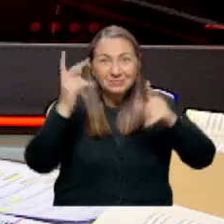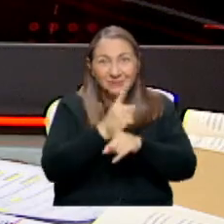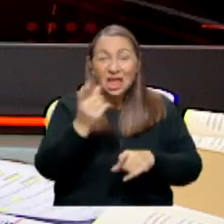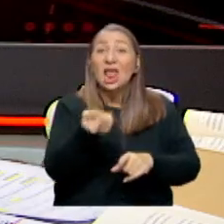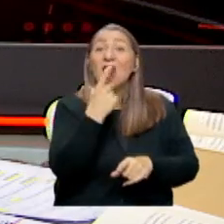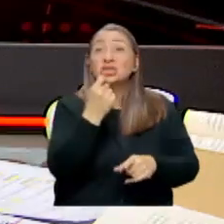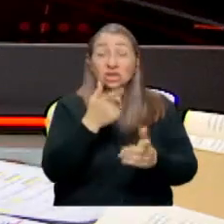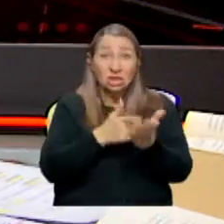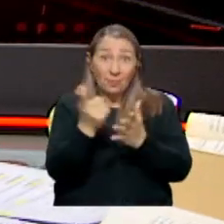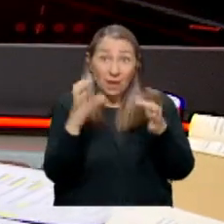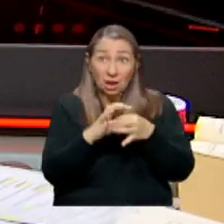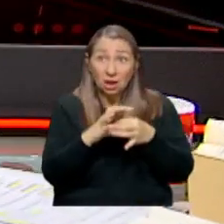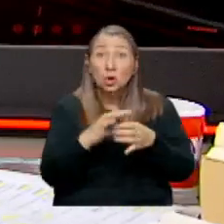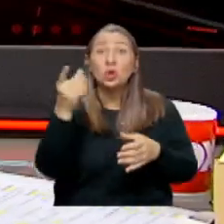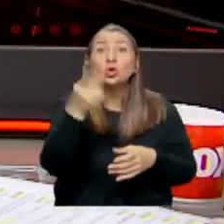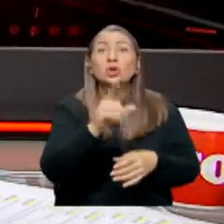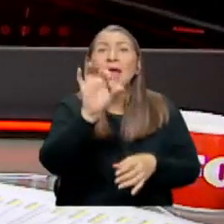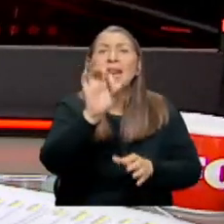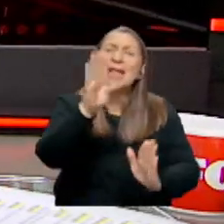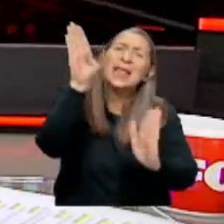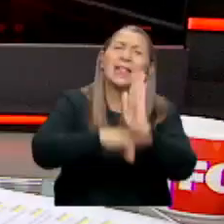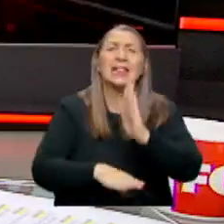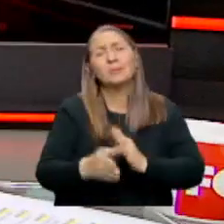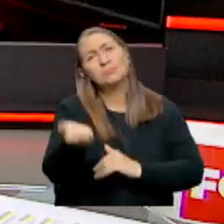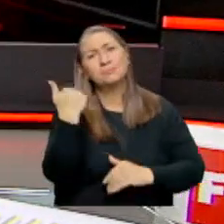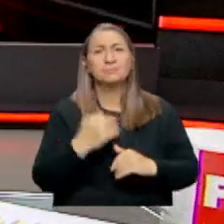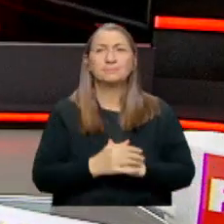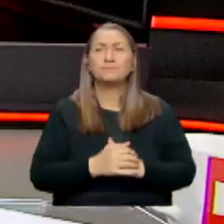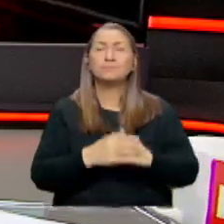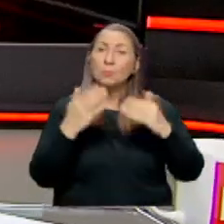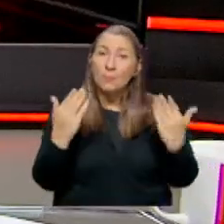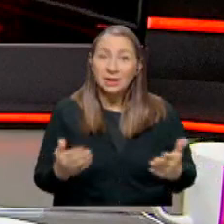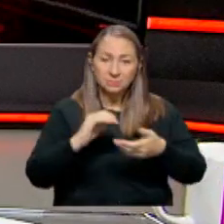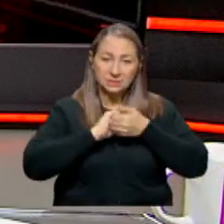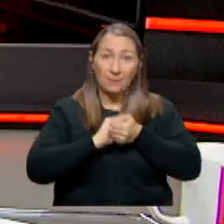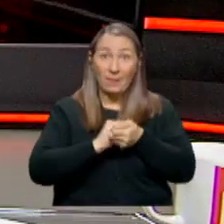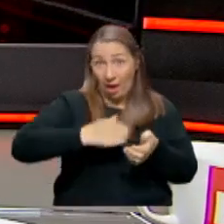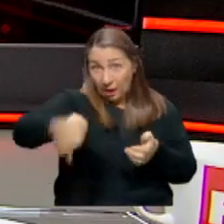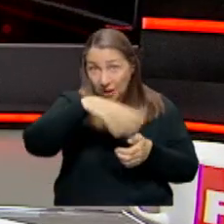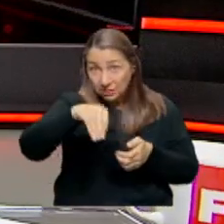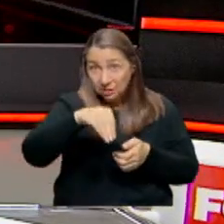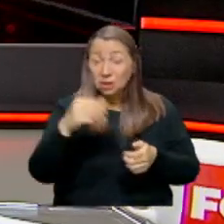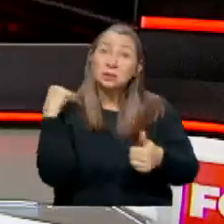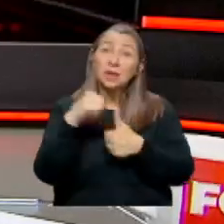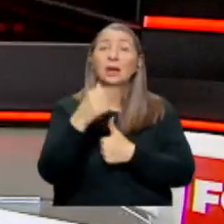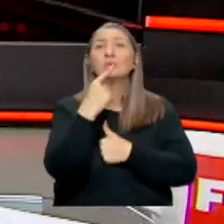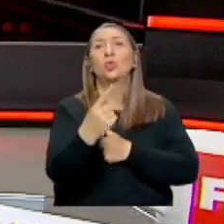ilaca tarımla ilgili yüzde 50 indirim çağrısı Madem samimi herkes